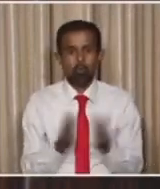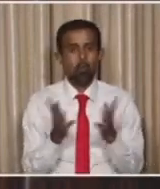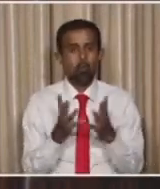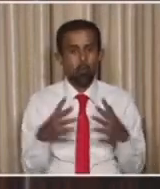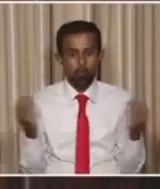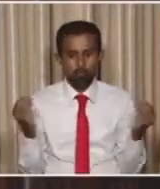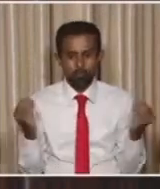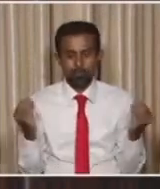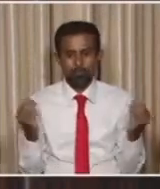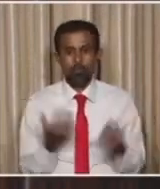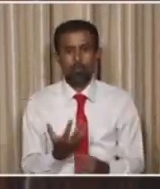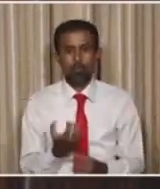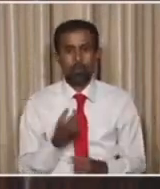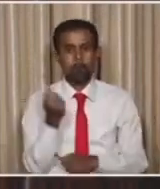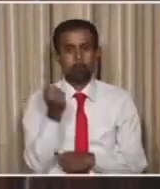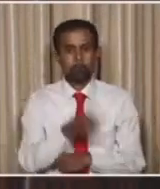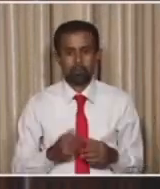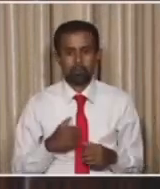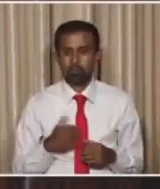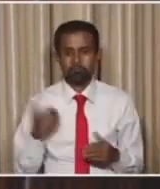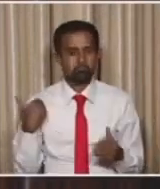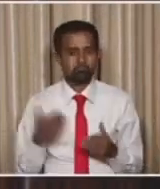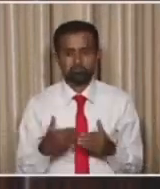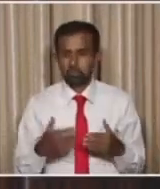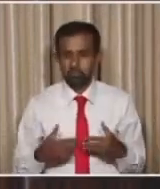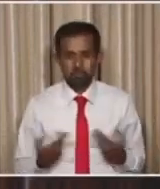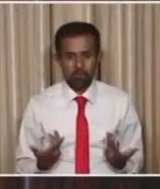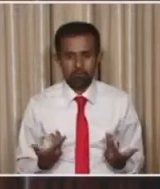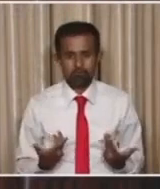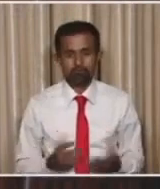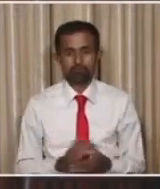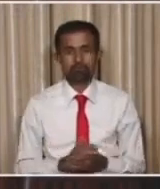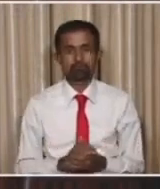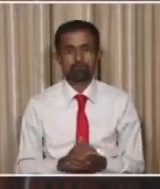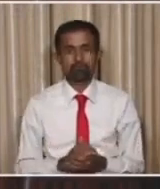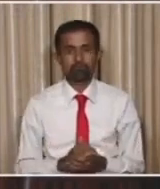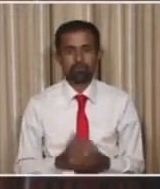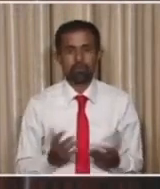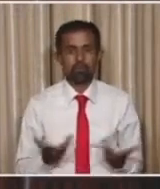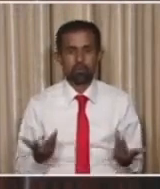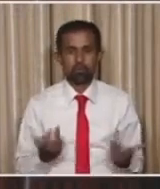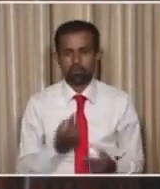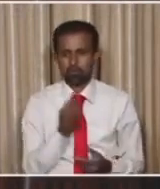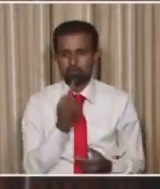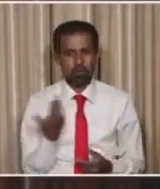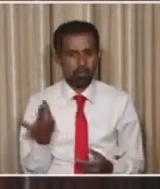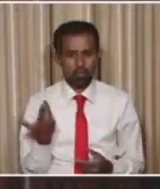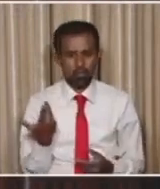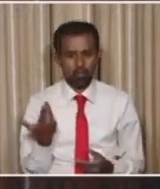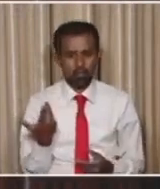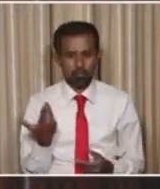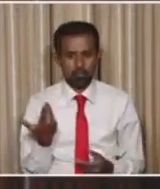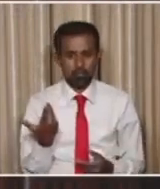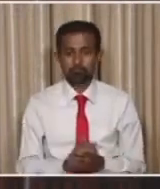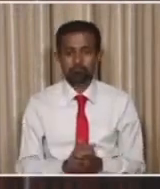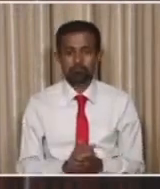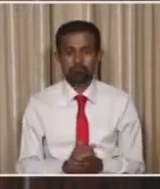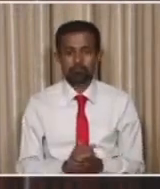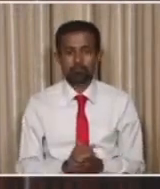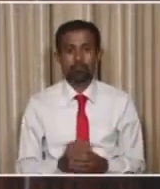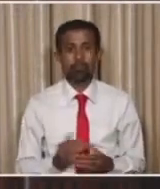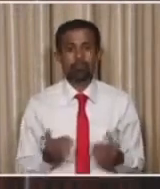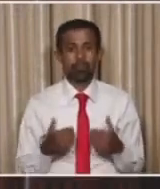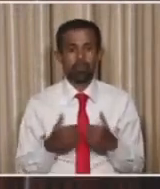ගැනීම සඳහා වන ක්‍රමවත් වැඩපිළිවෙළක්. අවුරුදු 75 මොනවාරි කරේ නැහැ කියලා මම නම් කියන්නේ නැහැ. හැබැයි